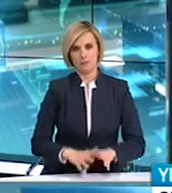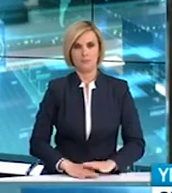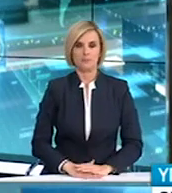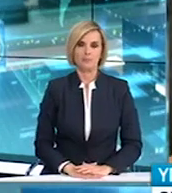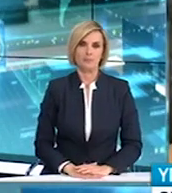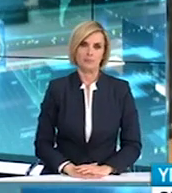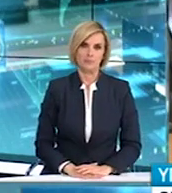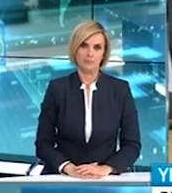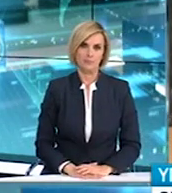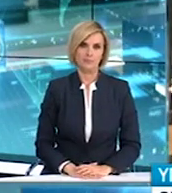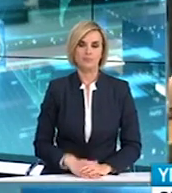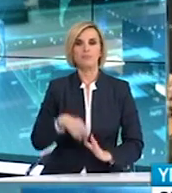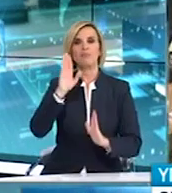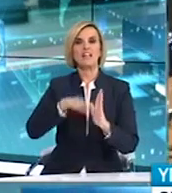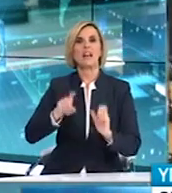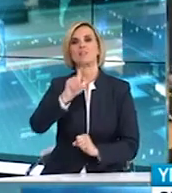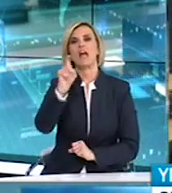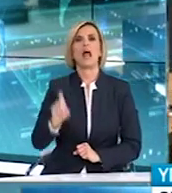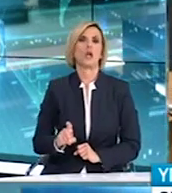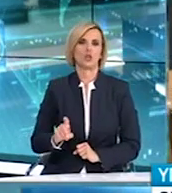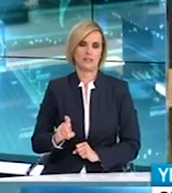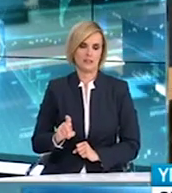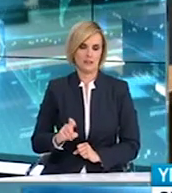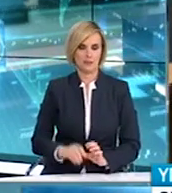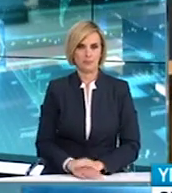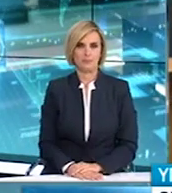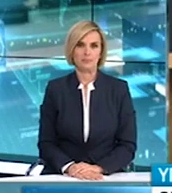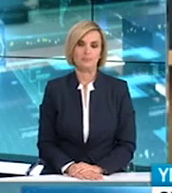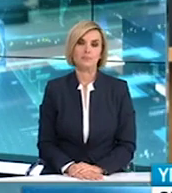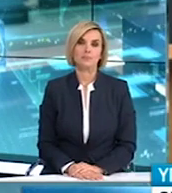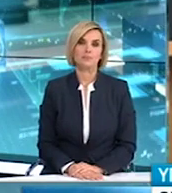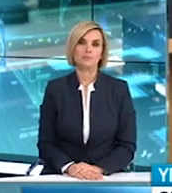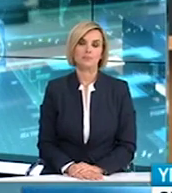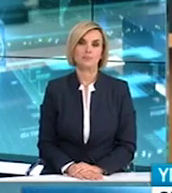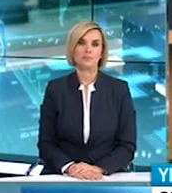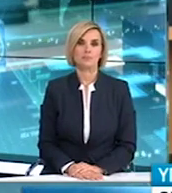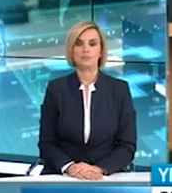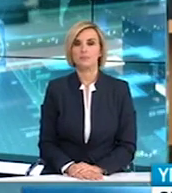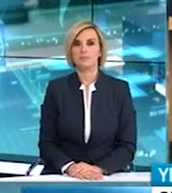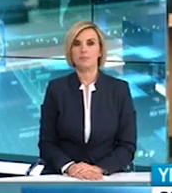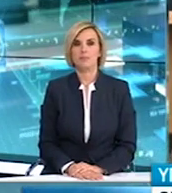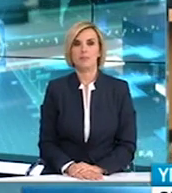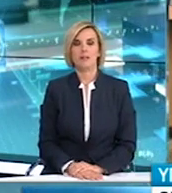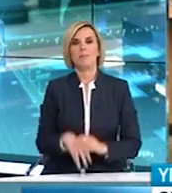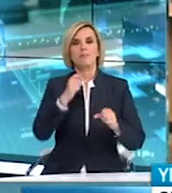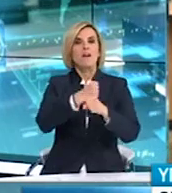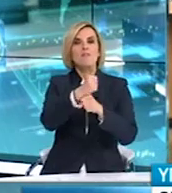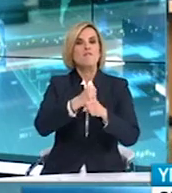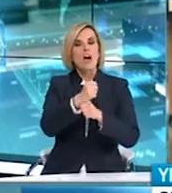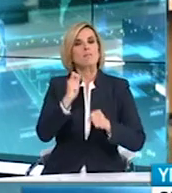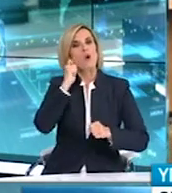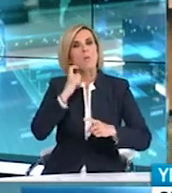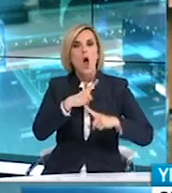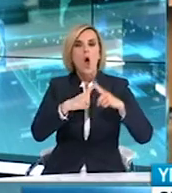Τελευταία ερώτηση από την κυρία Παπαδομαρκάκη, την εφημερίδα Φιλελεύθερος και το Liberal.gr. Η πρώτη ύλη για τη χλωροκίνη έχει φτάσει ήδη. Ήθελα να ρωτήσω αν